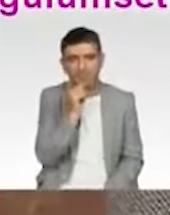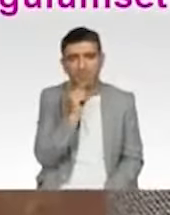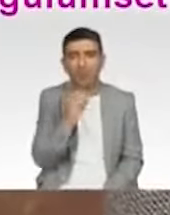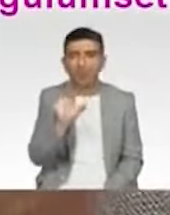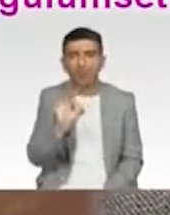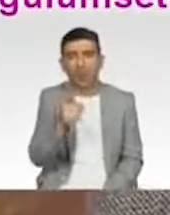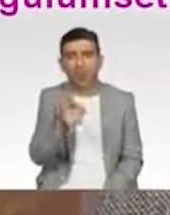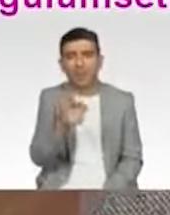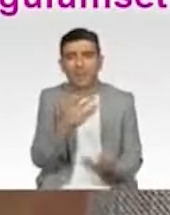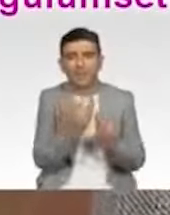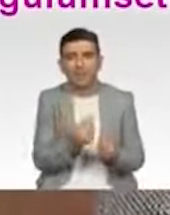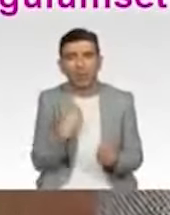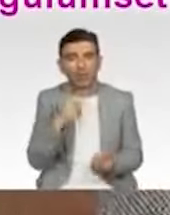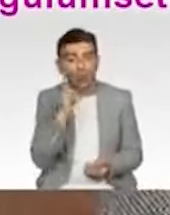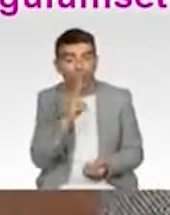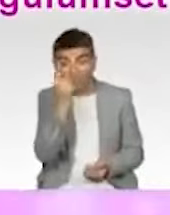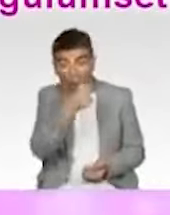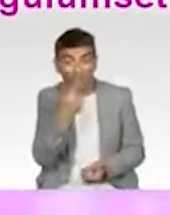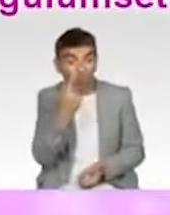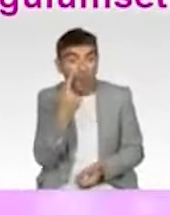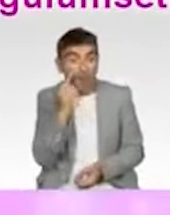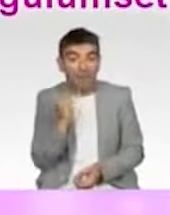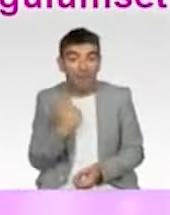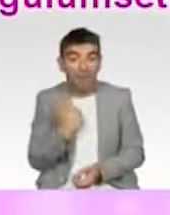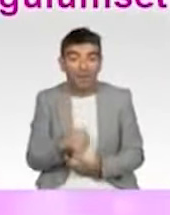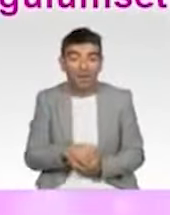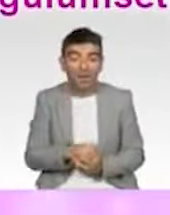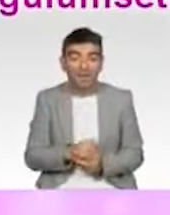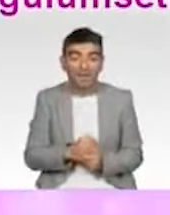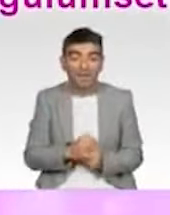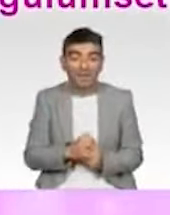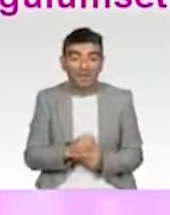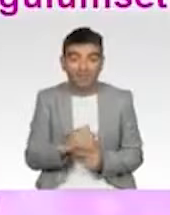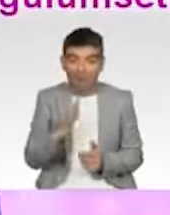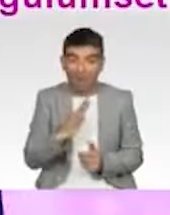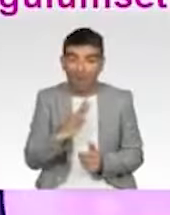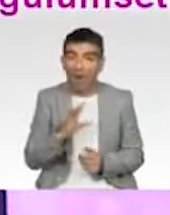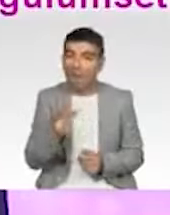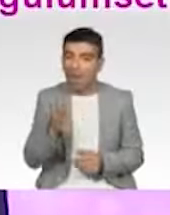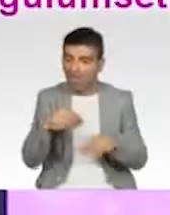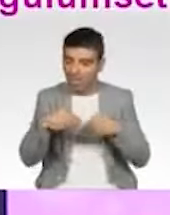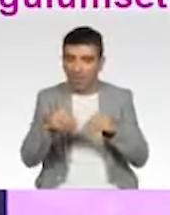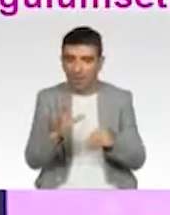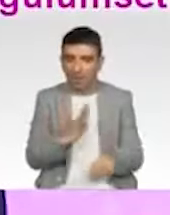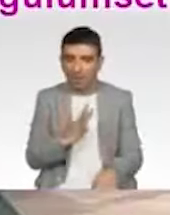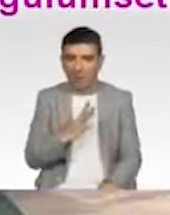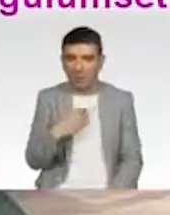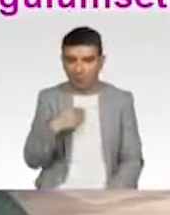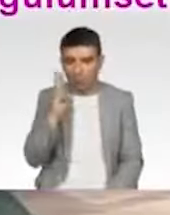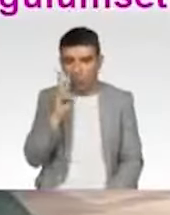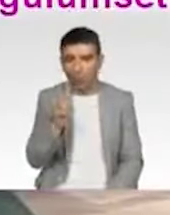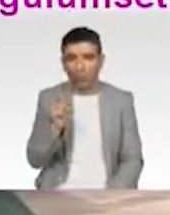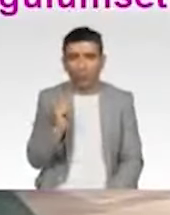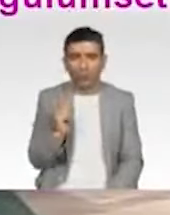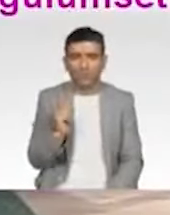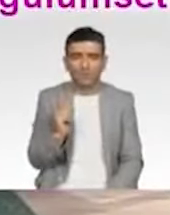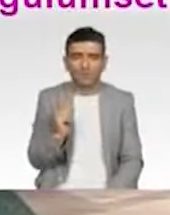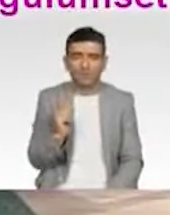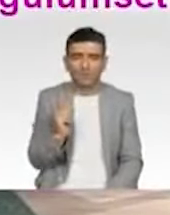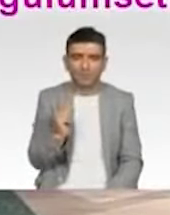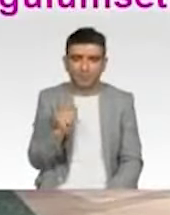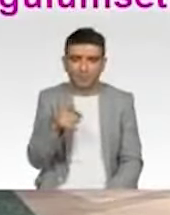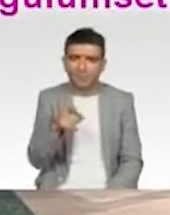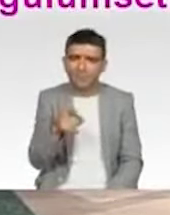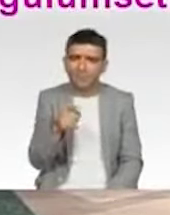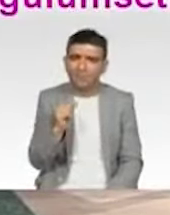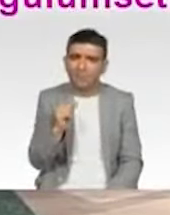tabii. Şöyle kurutuyorlar. Görsem de yüzüne bakmamışım, ne bileyim ben ne o diye. Ben var de, ben var, arada var. Bazı marketlerde, büyük marketlere geçiriyorlar. Bir de plantain